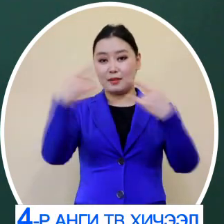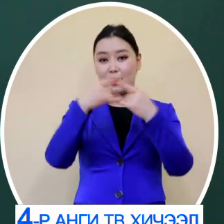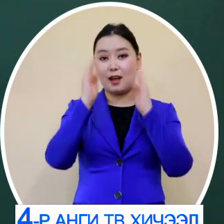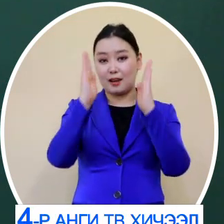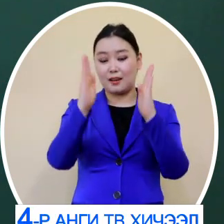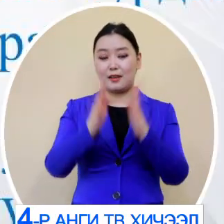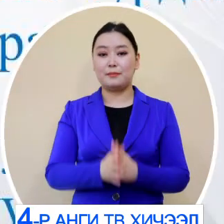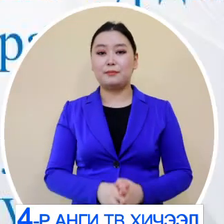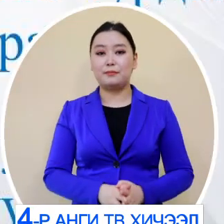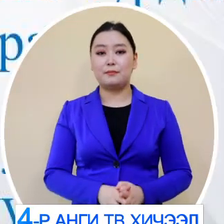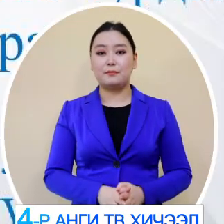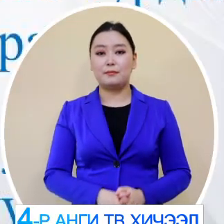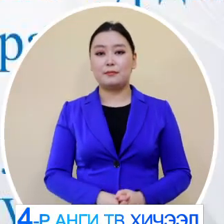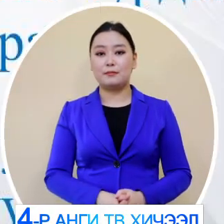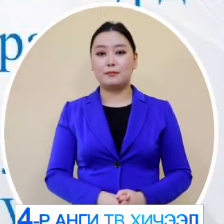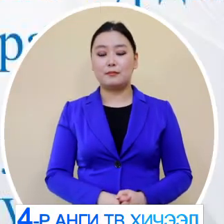хандуулаарай.